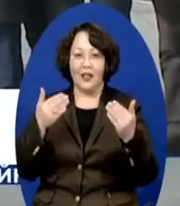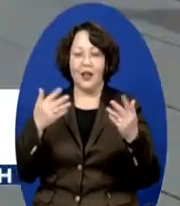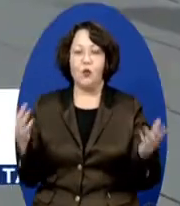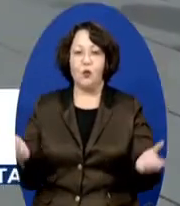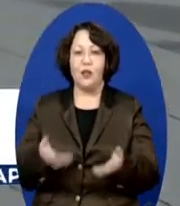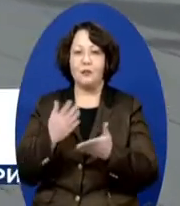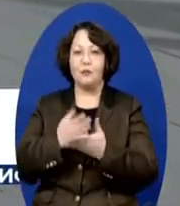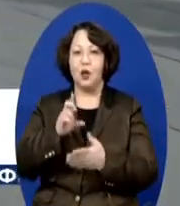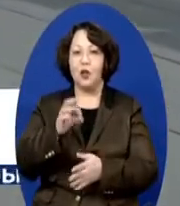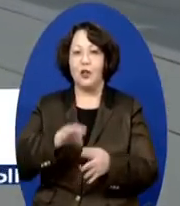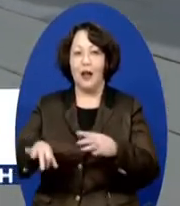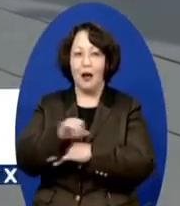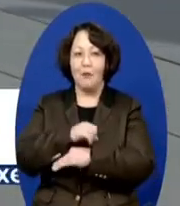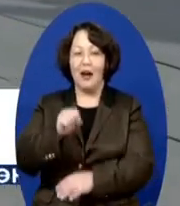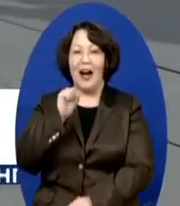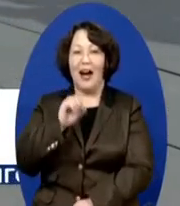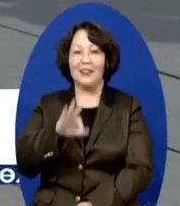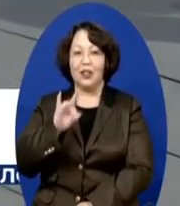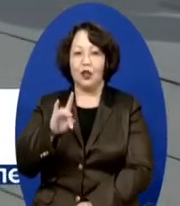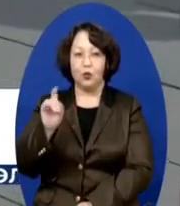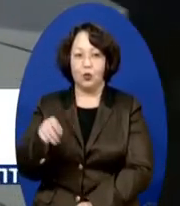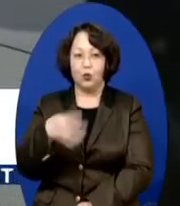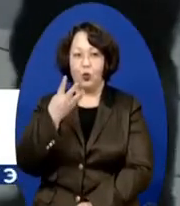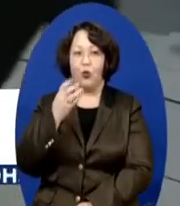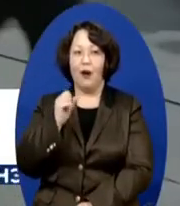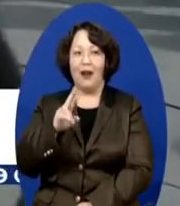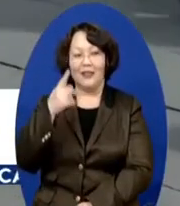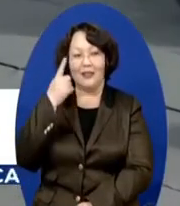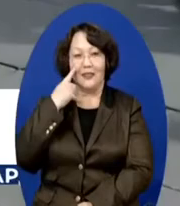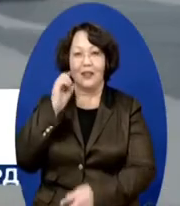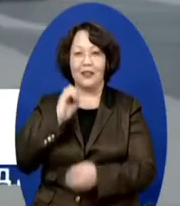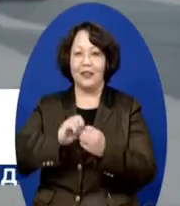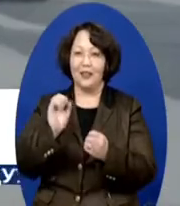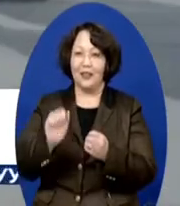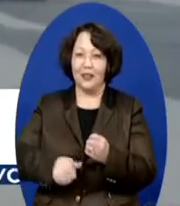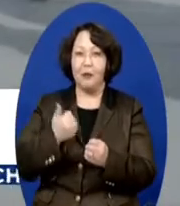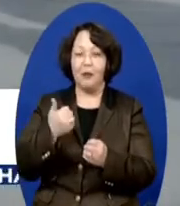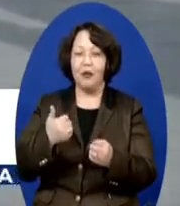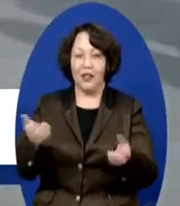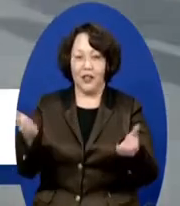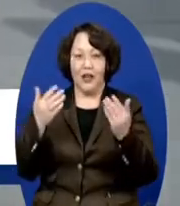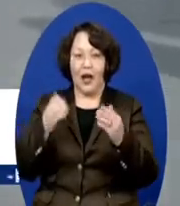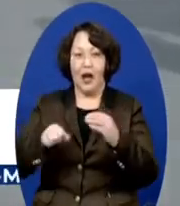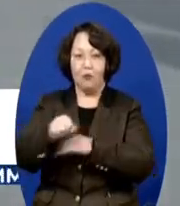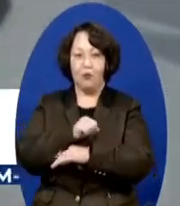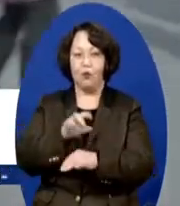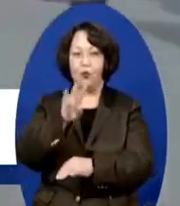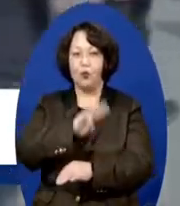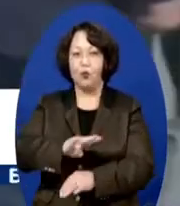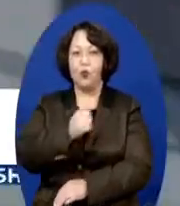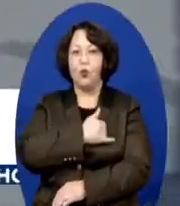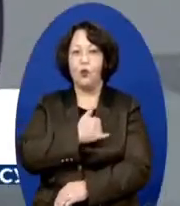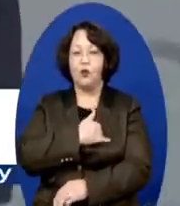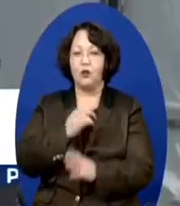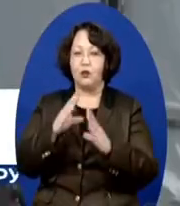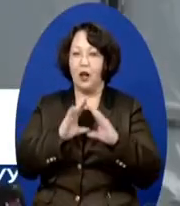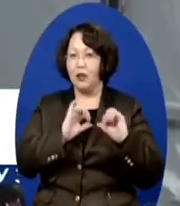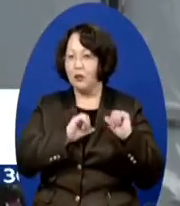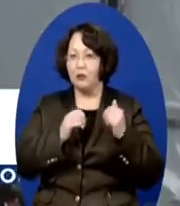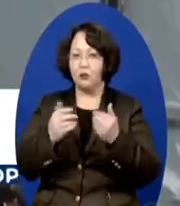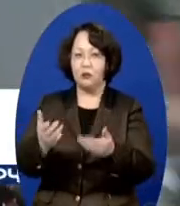уриаллаа. Мөн үлгийчүүдийг атрын 4-р айнд манлайлан оролцохыг аймаг орон нутгийн удирдлагад үүрэг болголоо. Монгол улсын нийт хүн